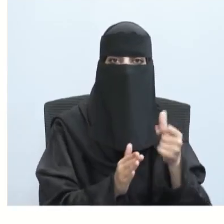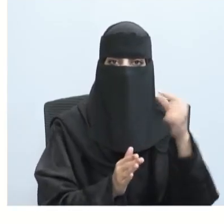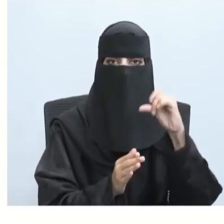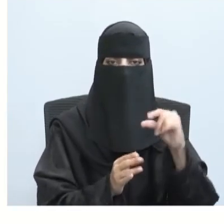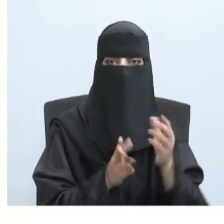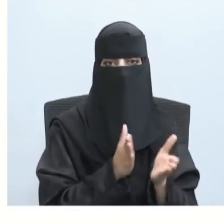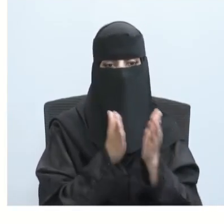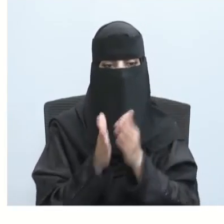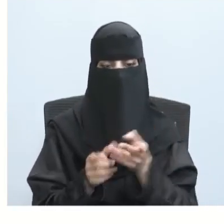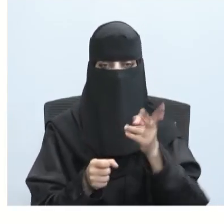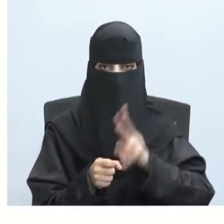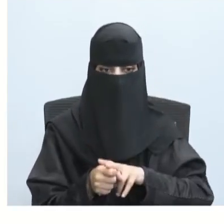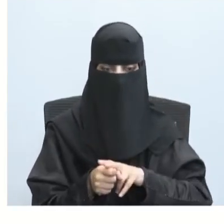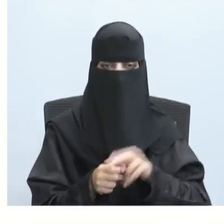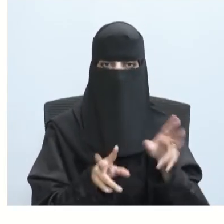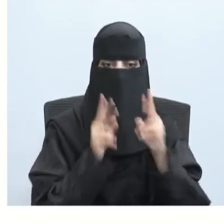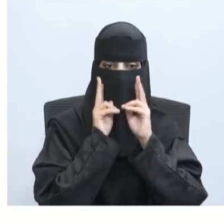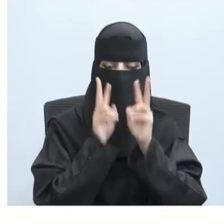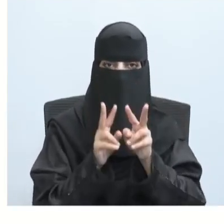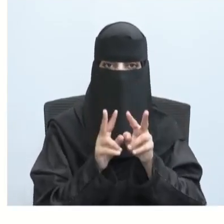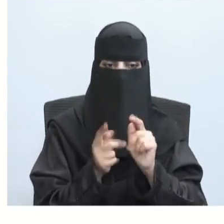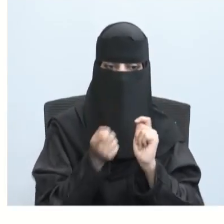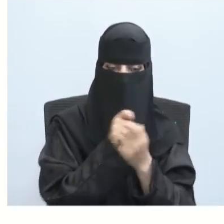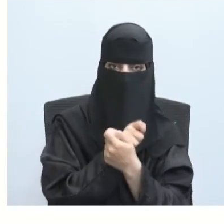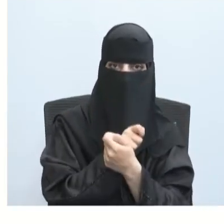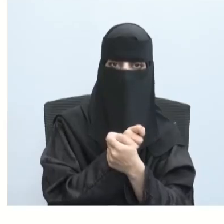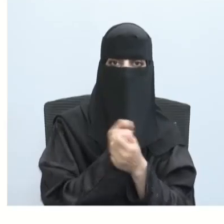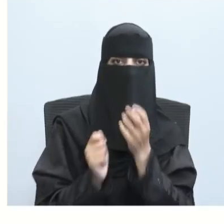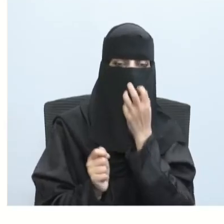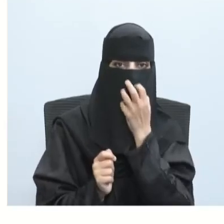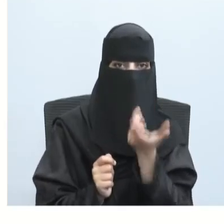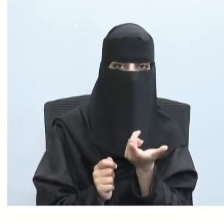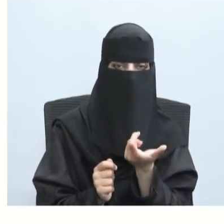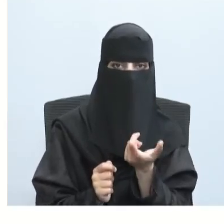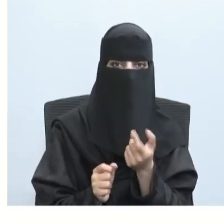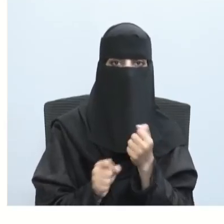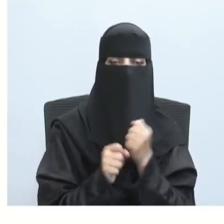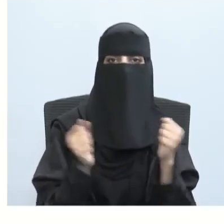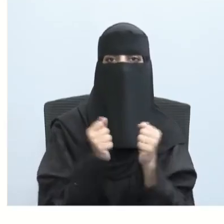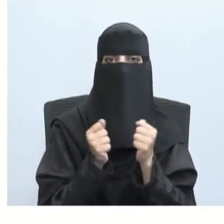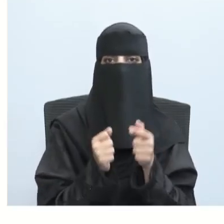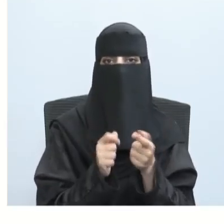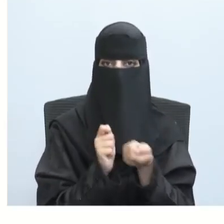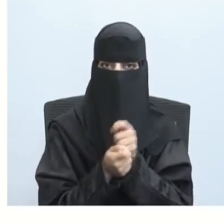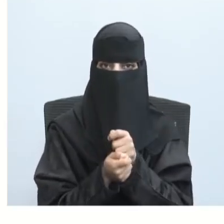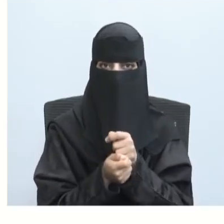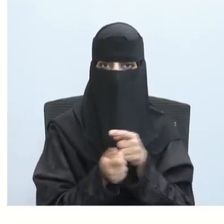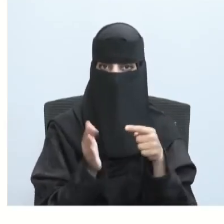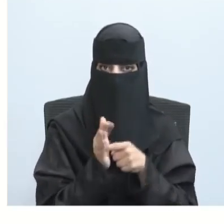ننطلق بعد ذلك ونشير الى العكس من عمليه التسخين وهي عمليه التبريد عندما